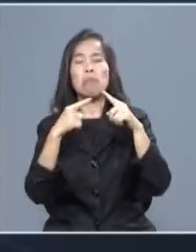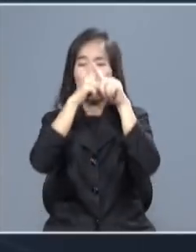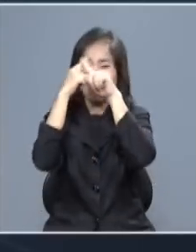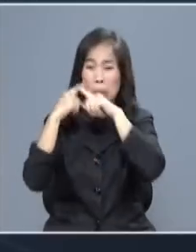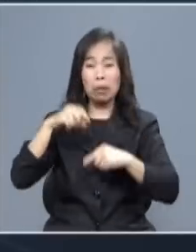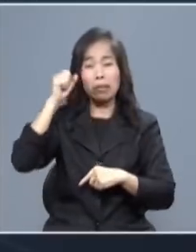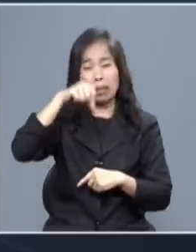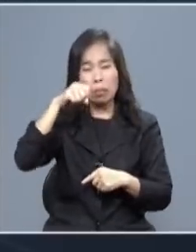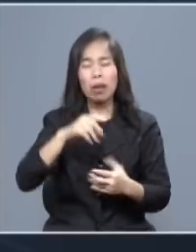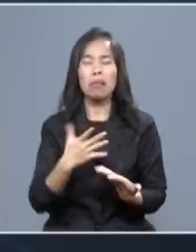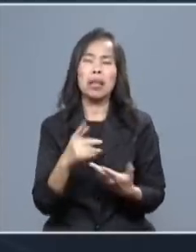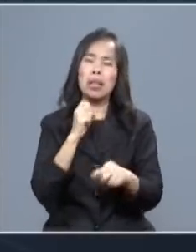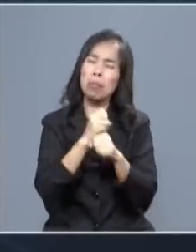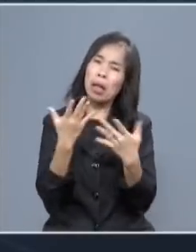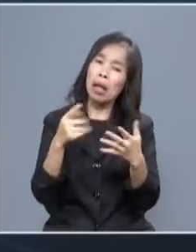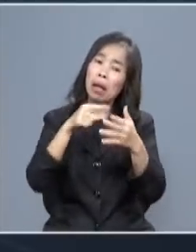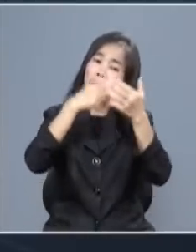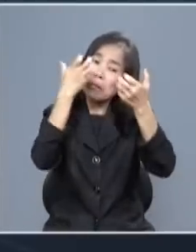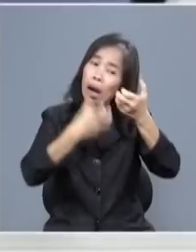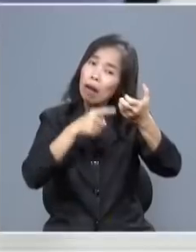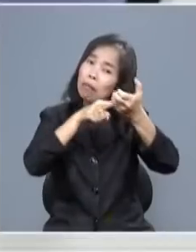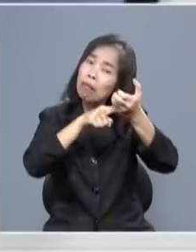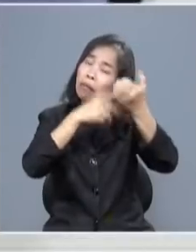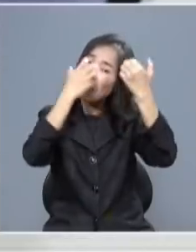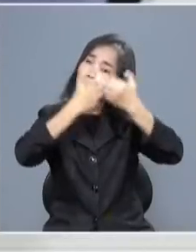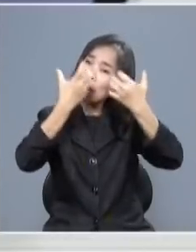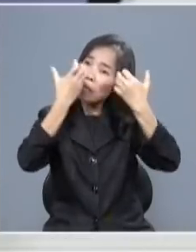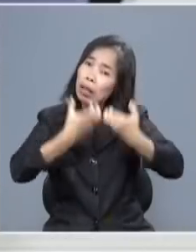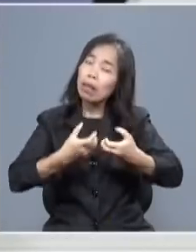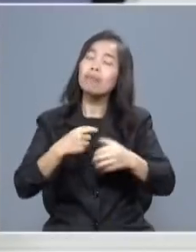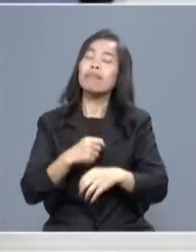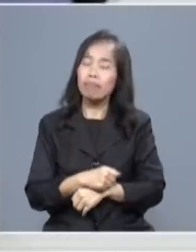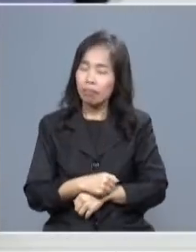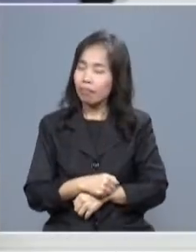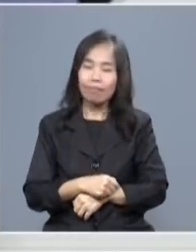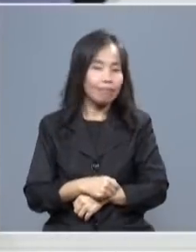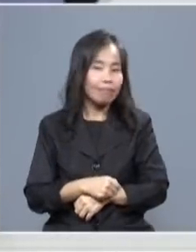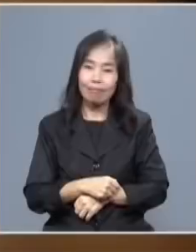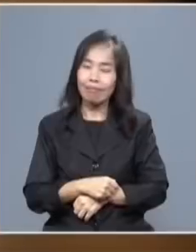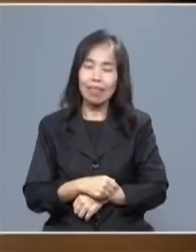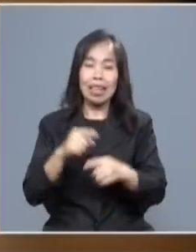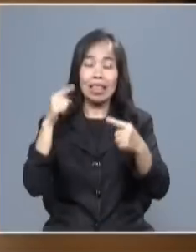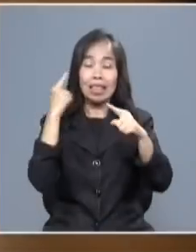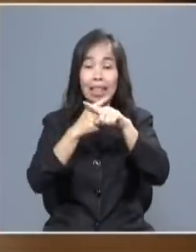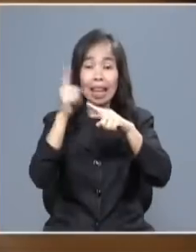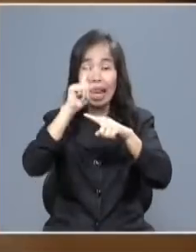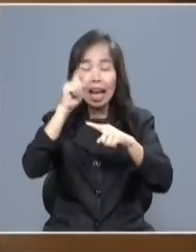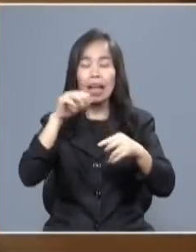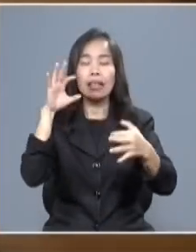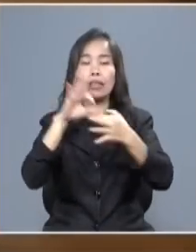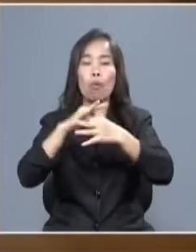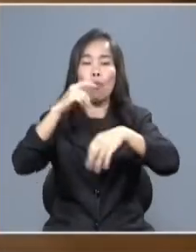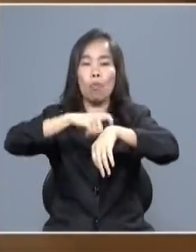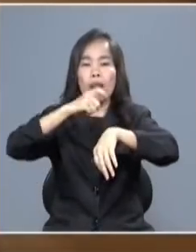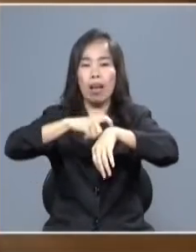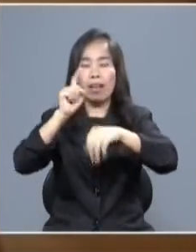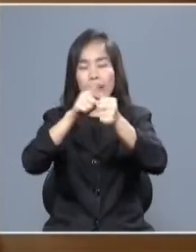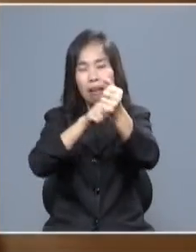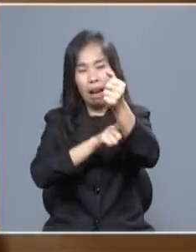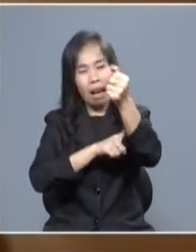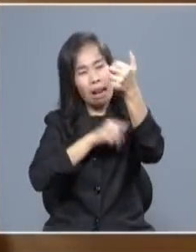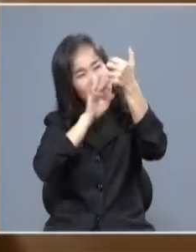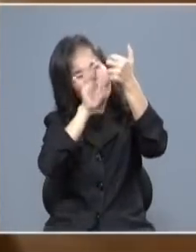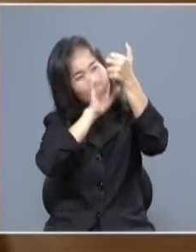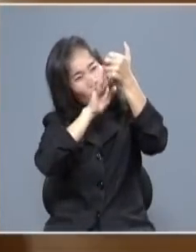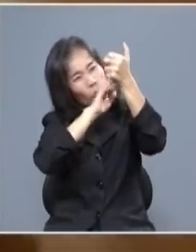มันขึ้นอยู่กับน้ำหนักของอุปกรณ์ที่เราใช้ไคะขึ้นอยู่กับเวลามากกว่าเพราะถ้าบางทีเนี่ยมันเป็นเครื่องเล็กๆแต่ว่าเราลุ้นเยอะ